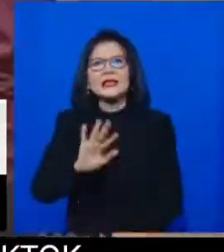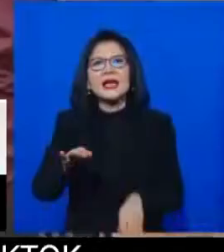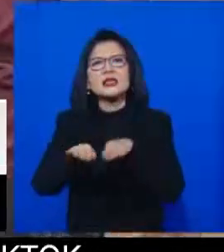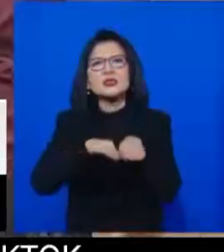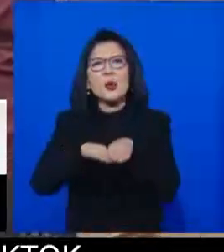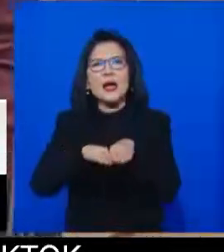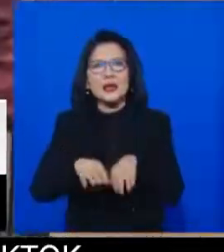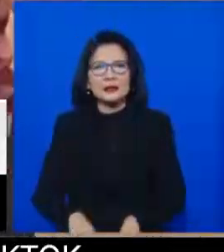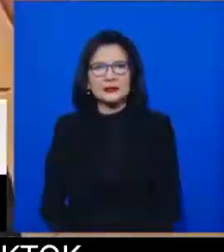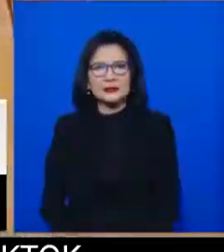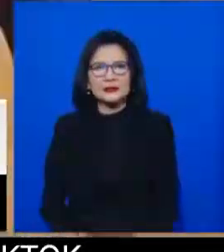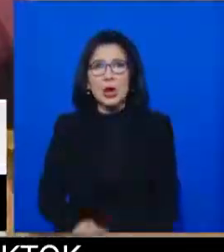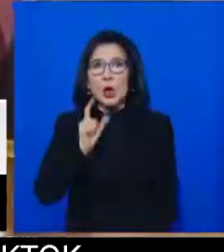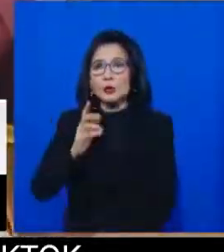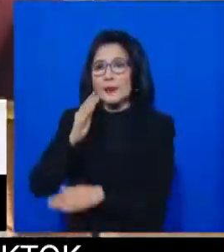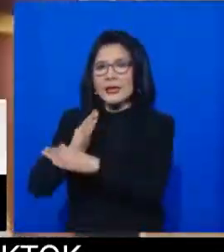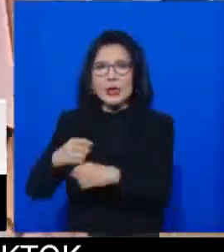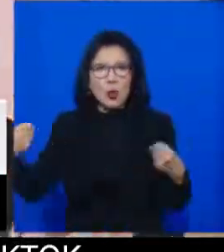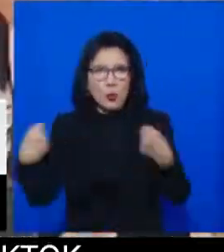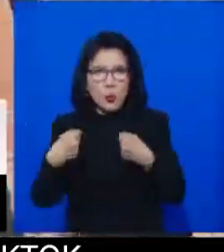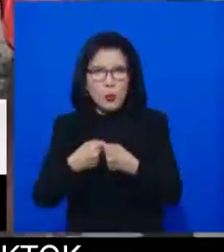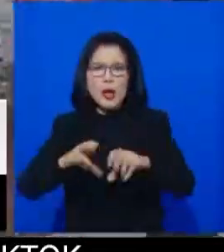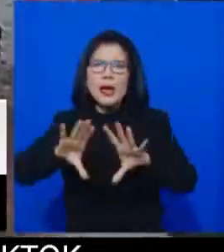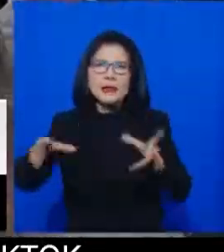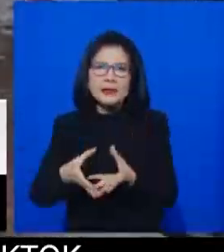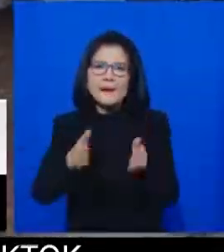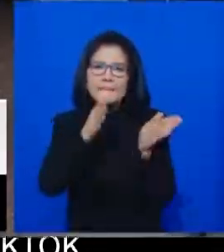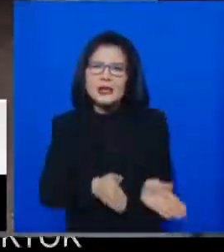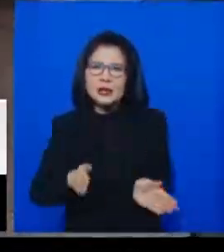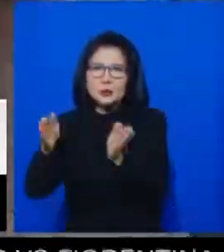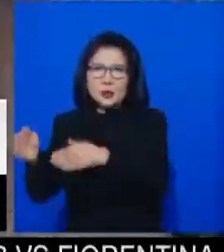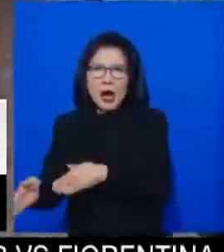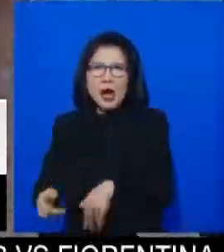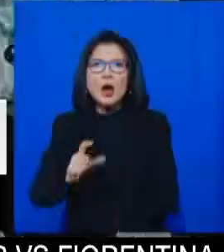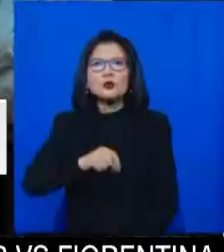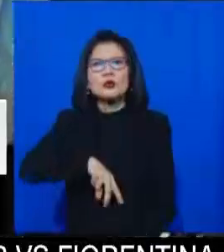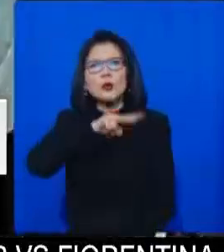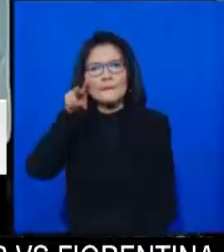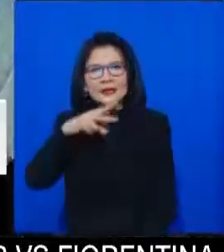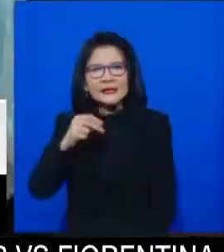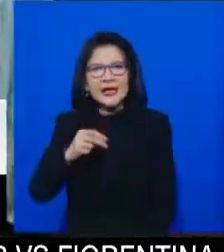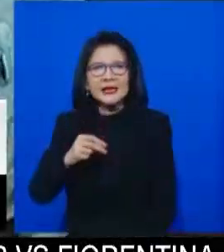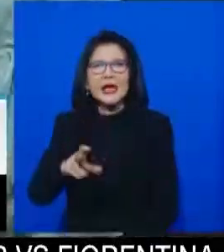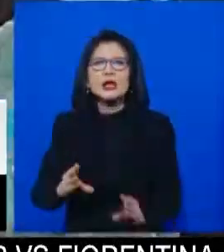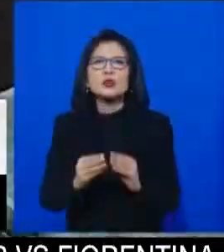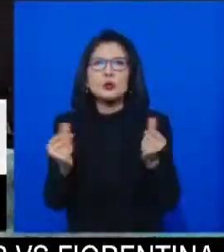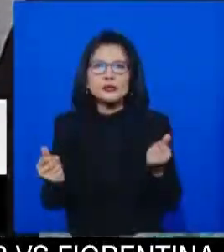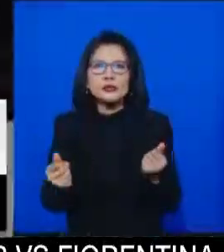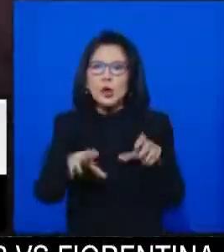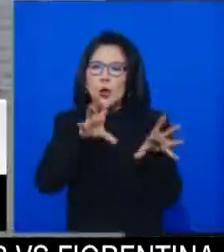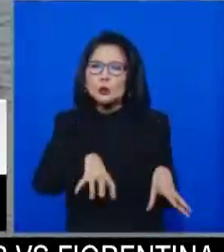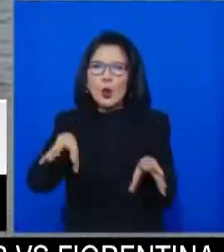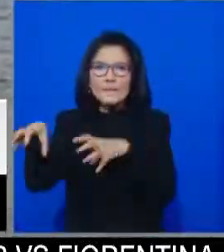harapan. Demi menghindari bentrokan, tim terpadu terpaksa menunda relokasi untuk mencari solusi yang tepat guna memindahkan